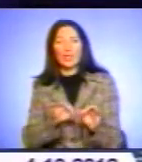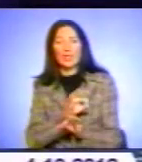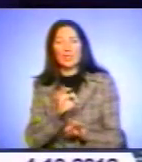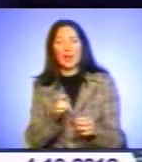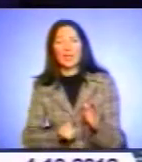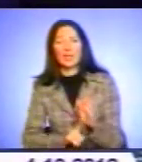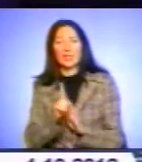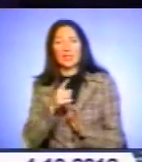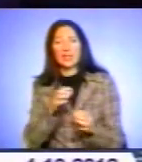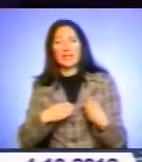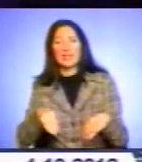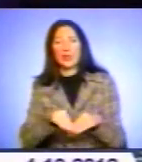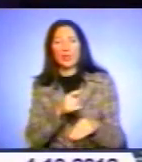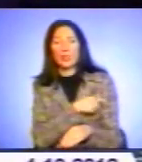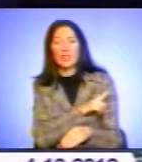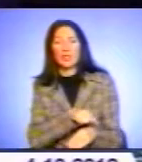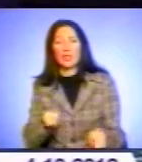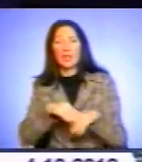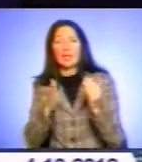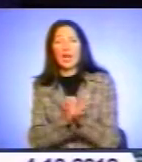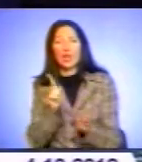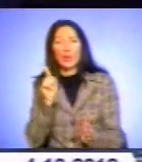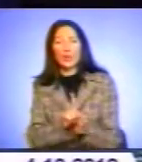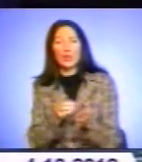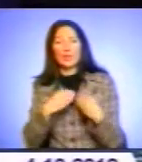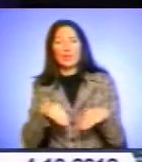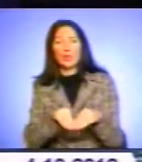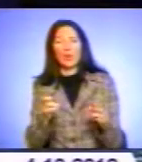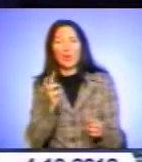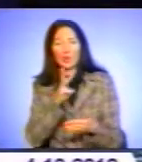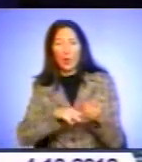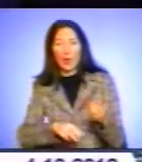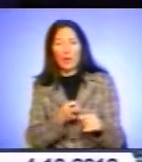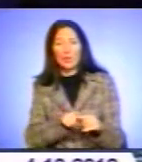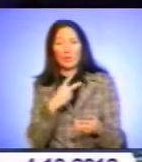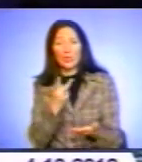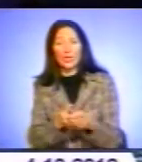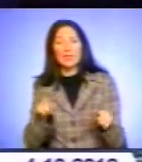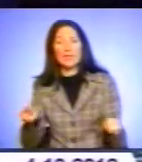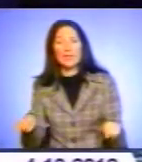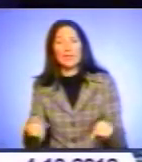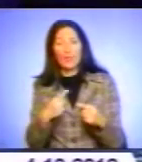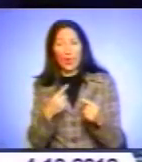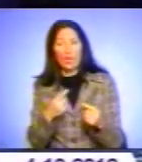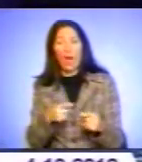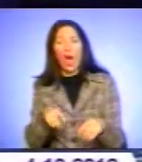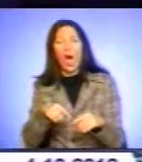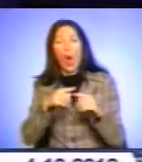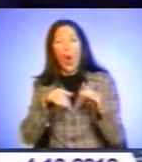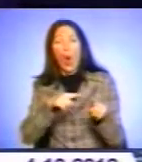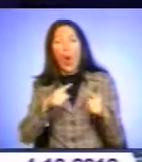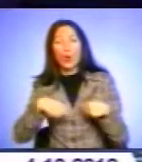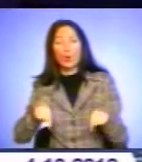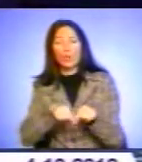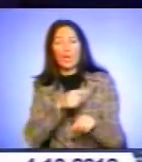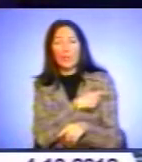медицини та загальнообов'язкового соціального страхування. Це передбачає створення окружних медичних закладів. Як реалізовують